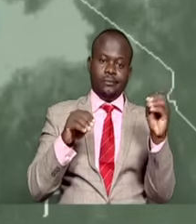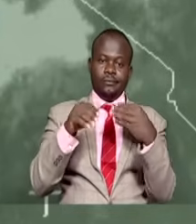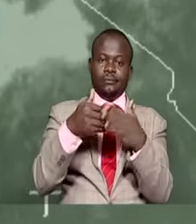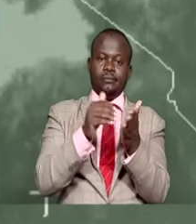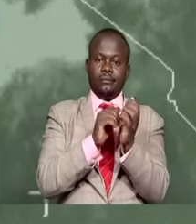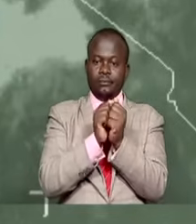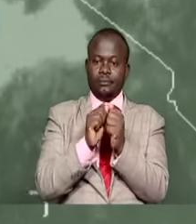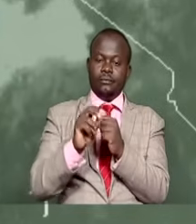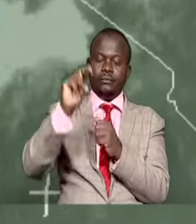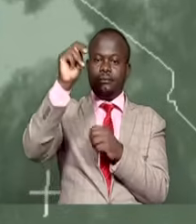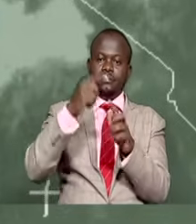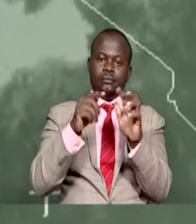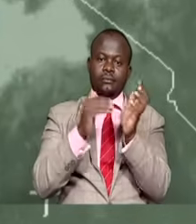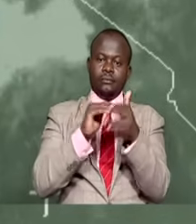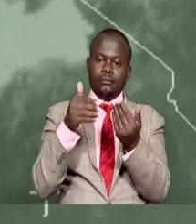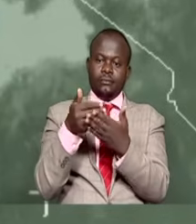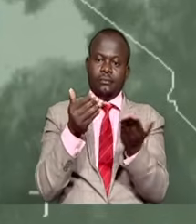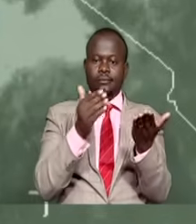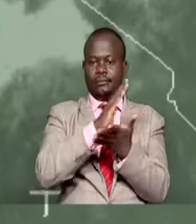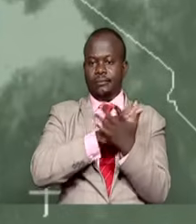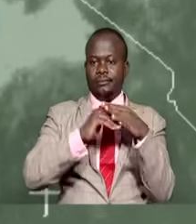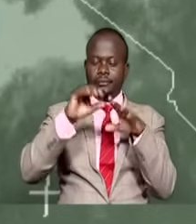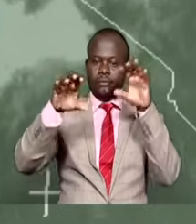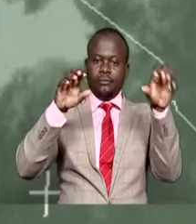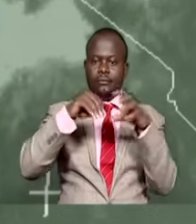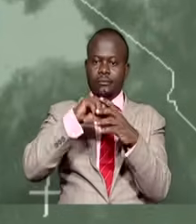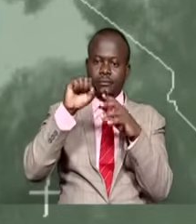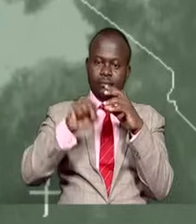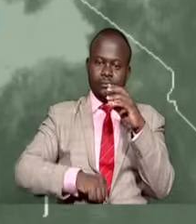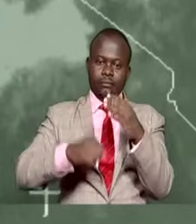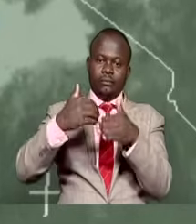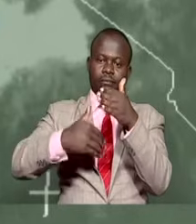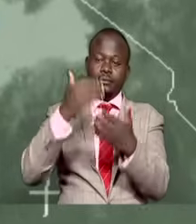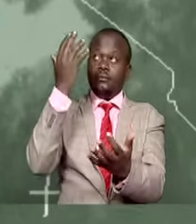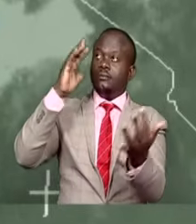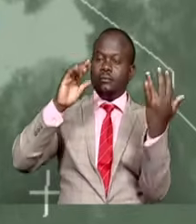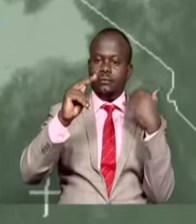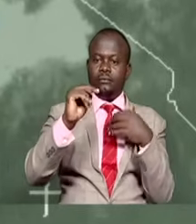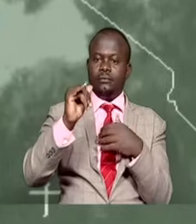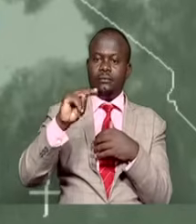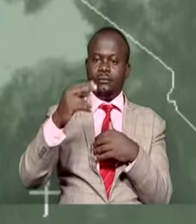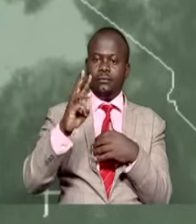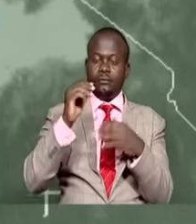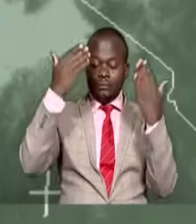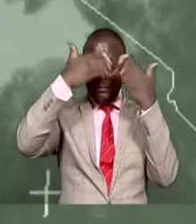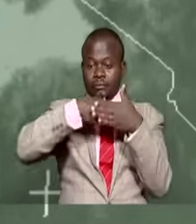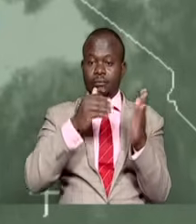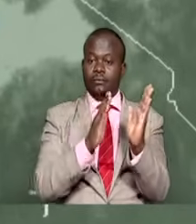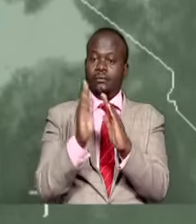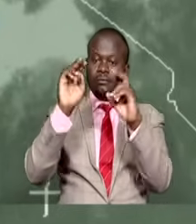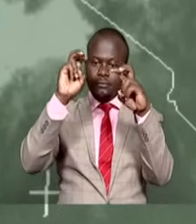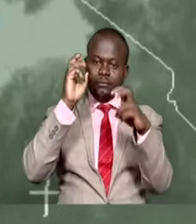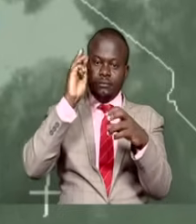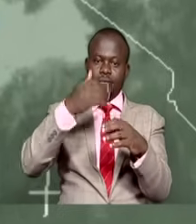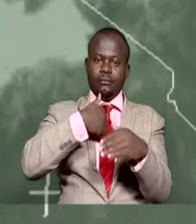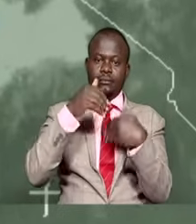ya majyaruguru ndetse n'uduce tumwe na tumwe tw'intara y'amajyepfo twegereye ku ishyamba rya Nyungwe muri iri joro rero biteganyijwe yuko tuza